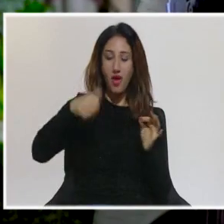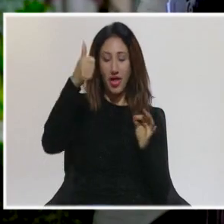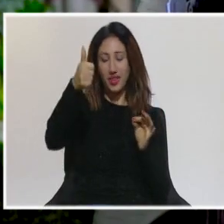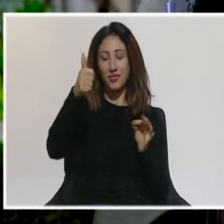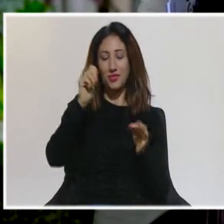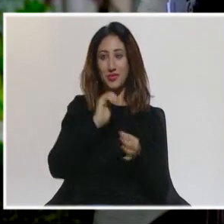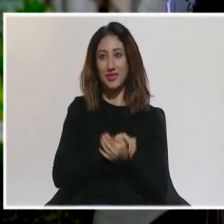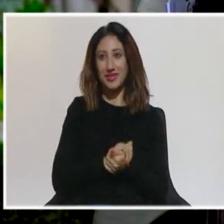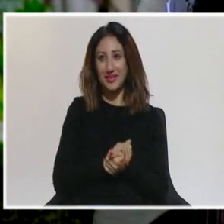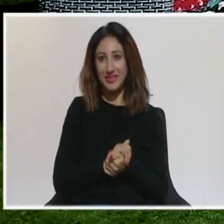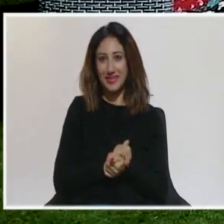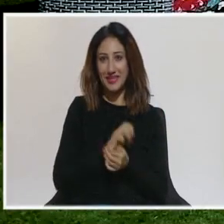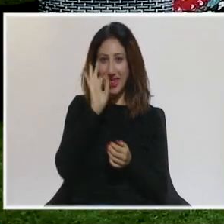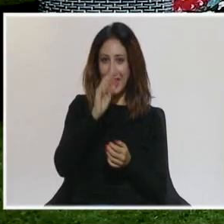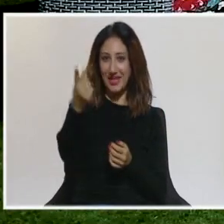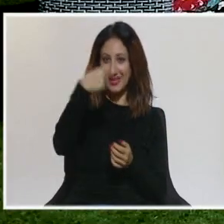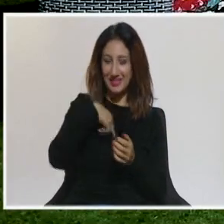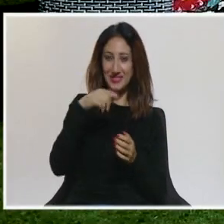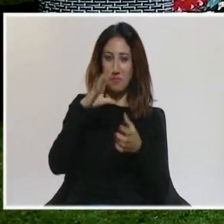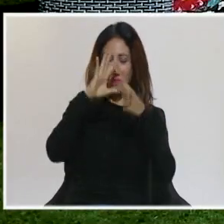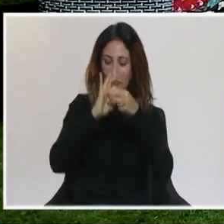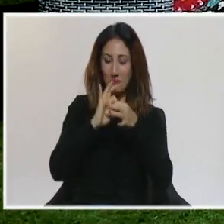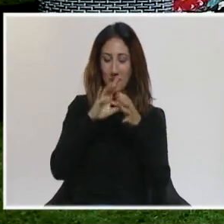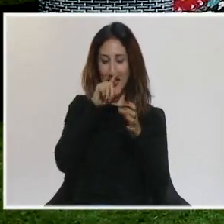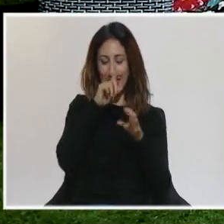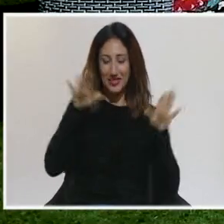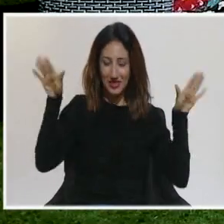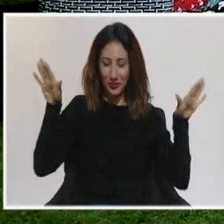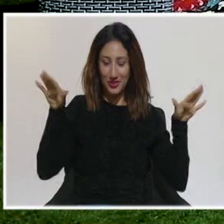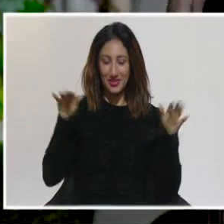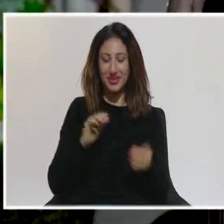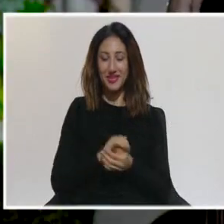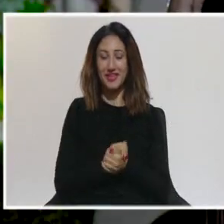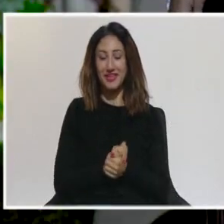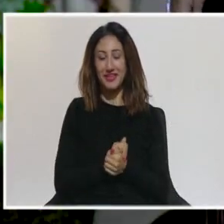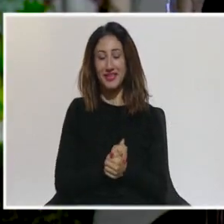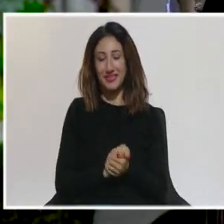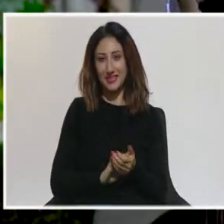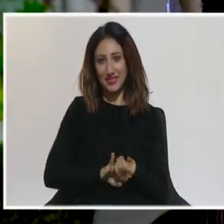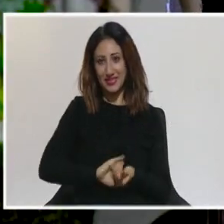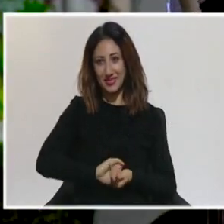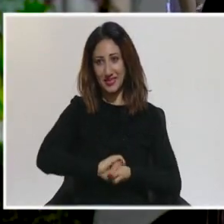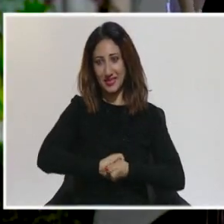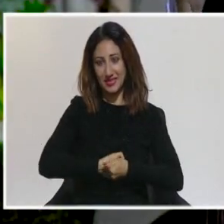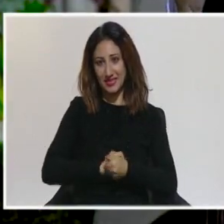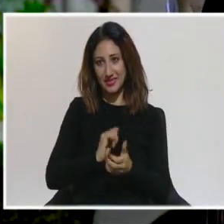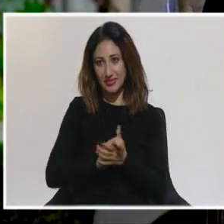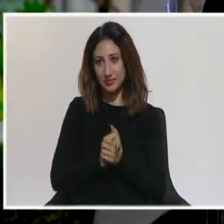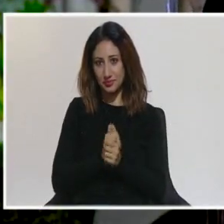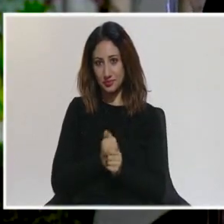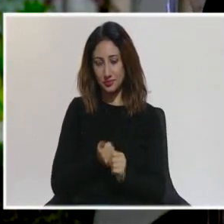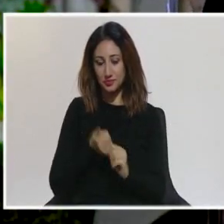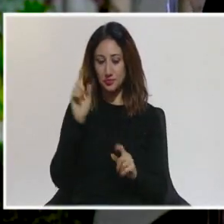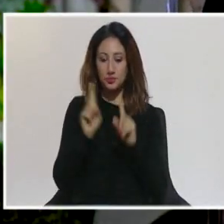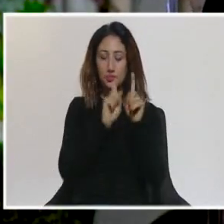بقى نكمل بعد. انت داخل عليا اهو. بعد بتاع نعمل فولو. لا تويتر خلاص. هسألكم دلوقتي أسئلة عن بابا وكل واحدة هتجاوب